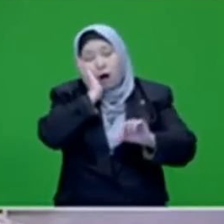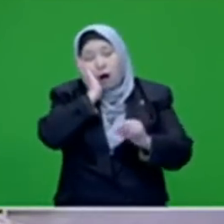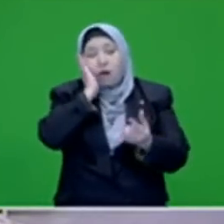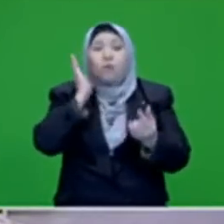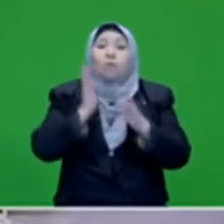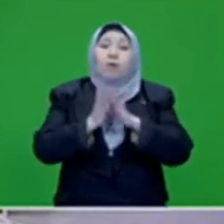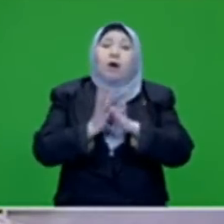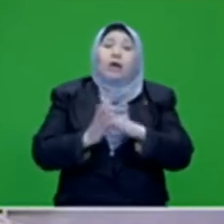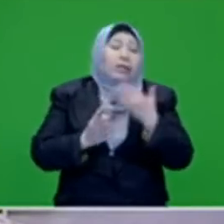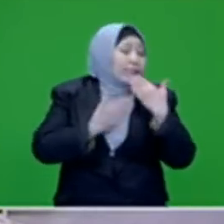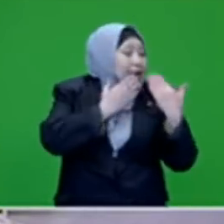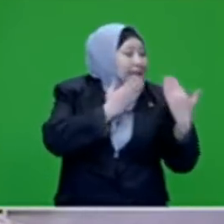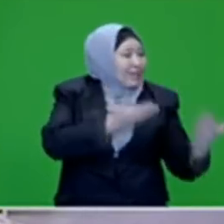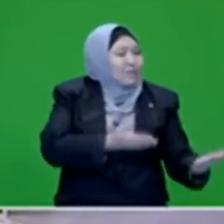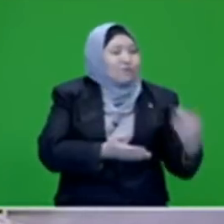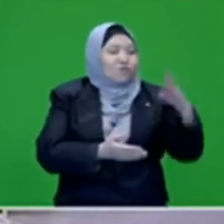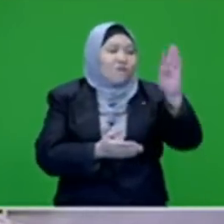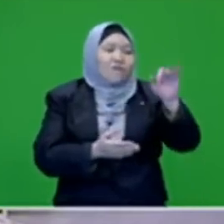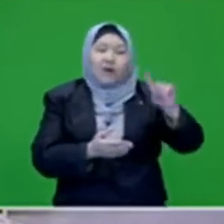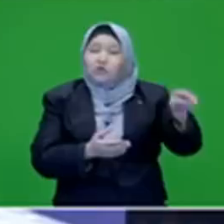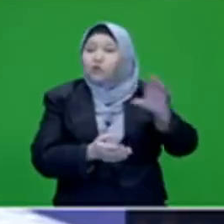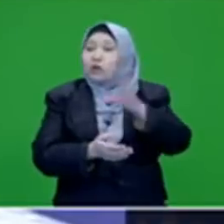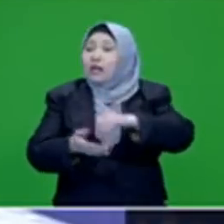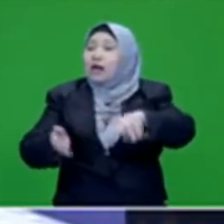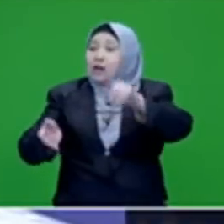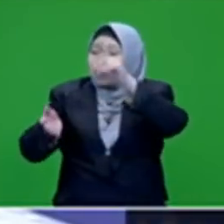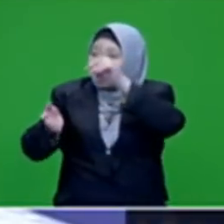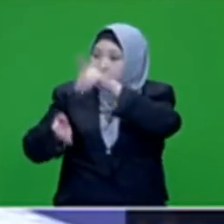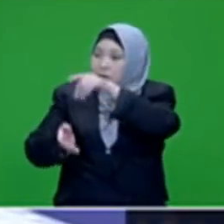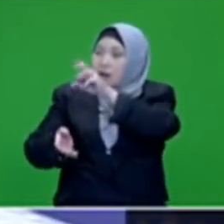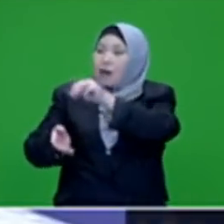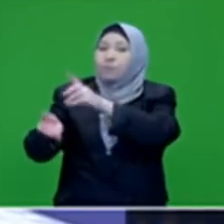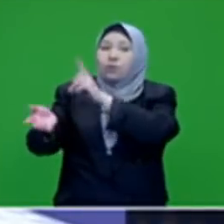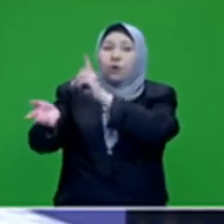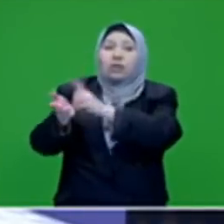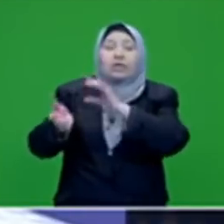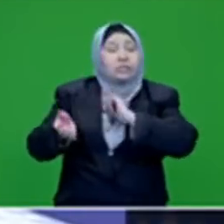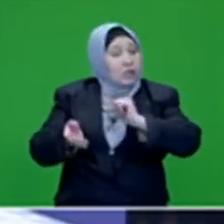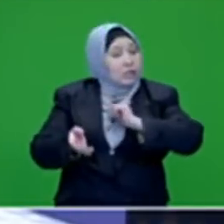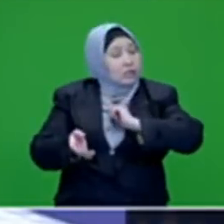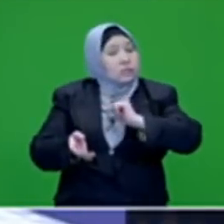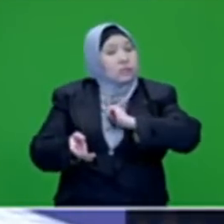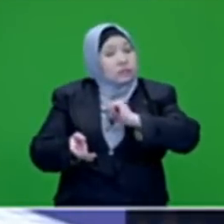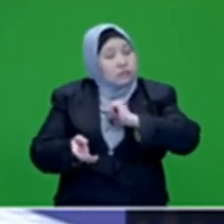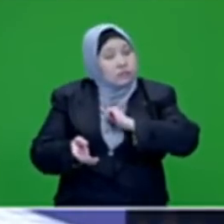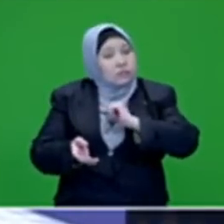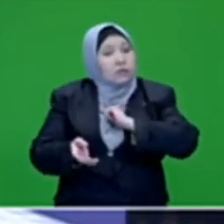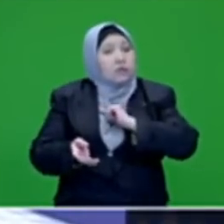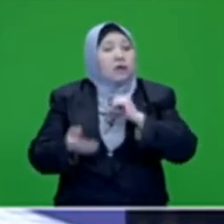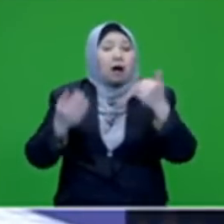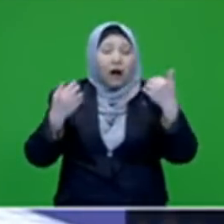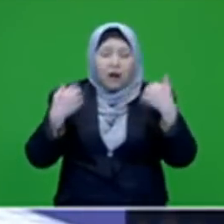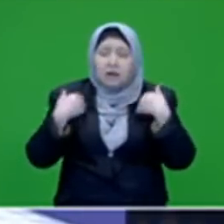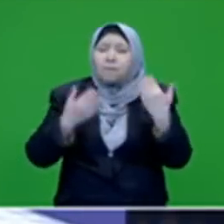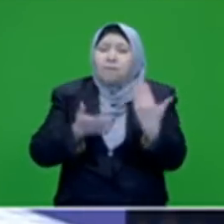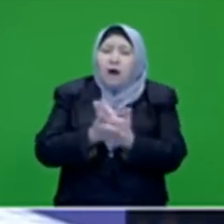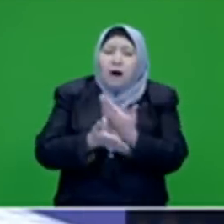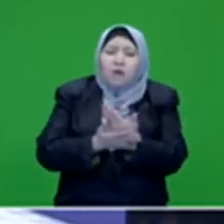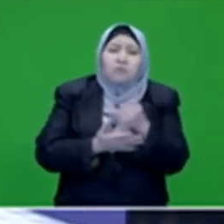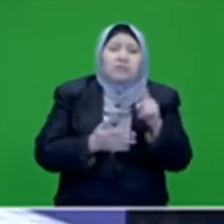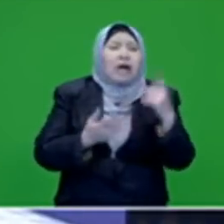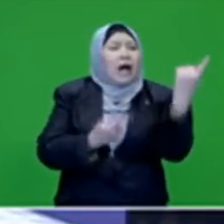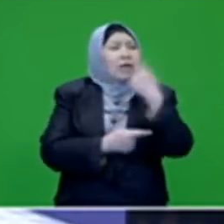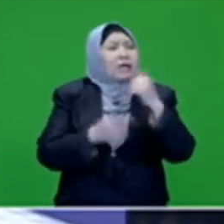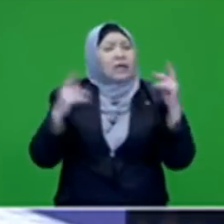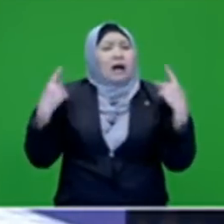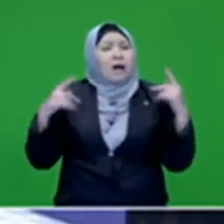Al-Fadhil Profesor Madya Doktor. Saya sendiri doktor ya, Ustaz Fazrul, ada baru saja hari Khamis lepas